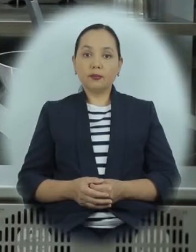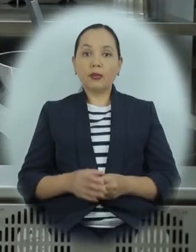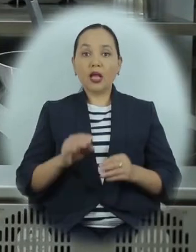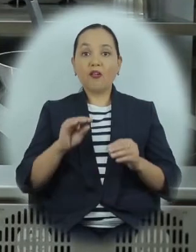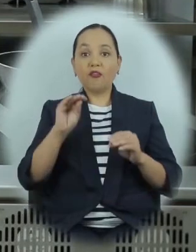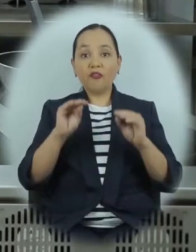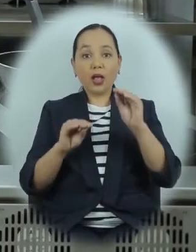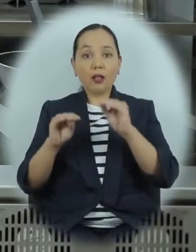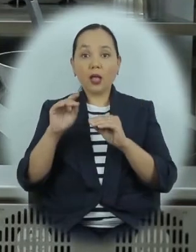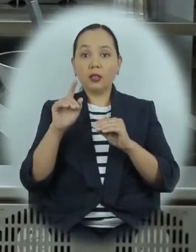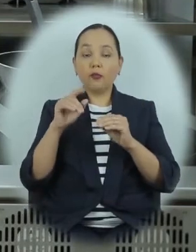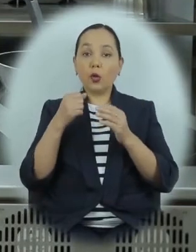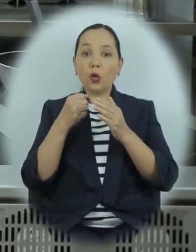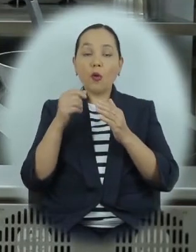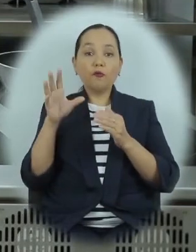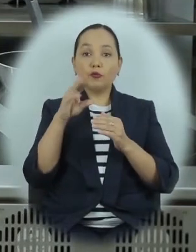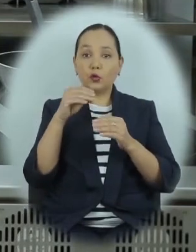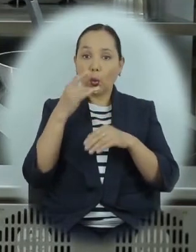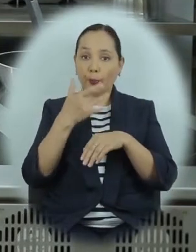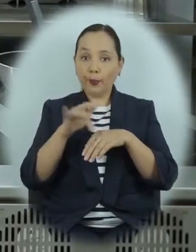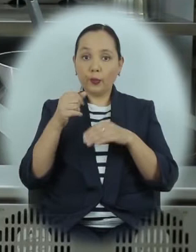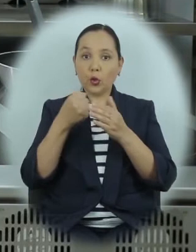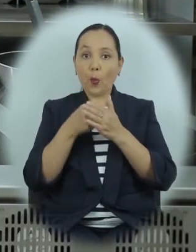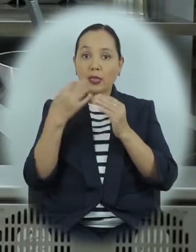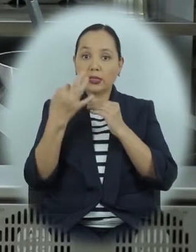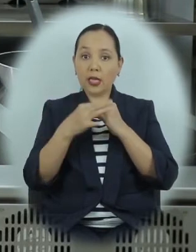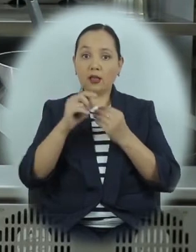Выкладываем все до последнего кусочка.